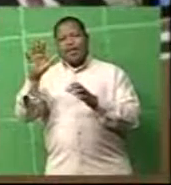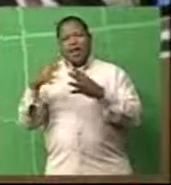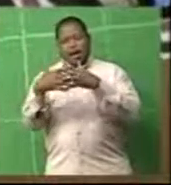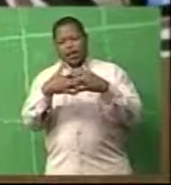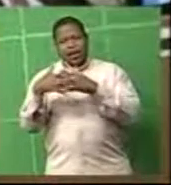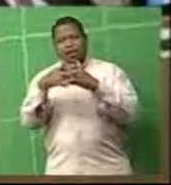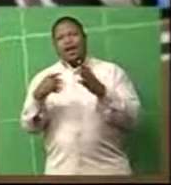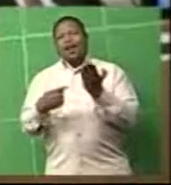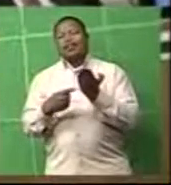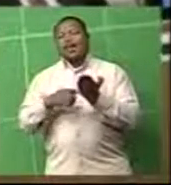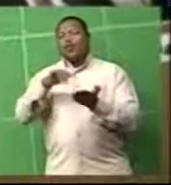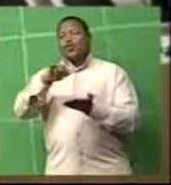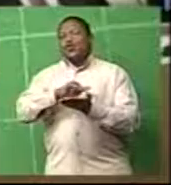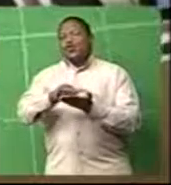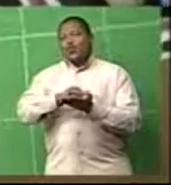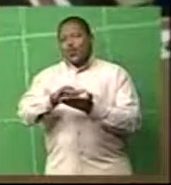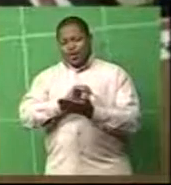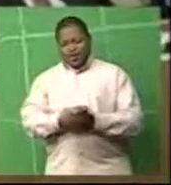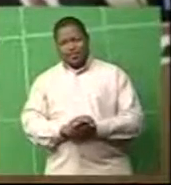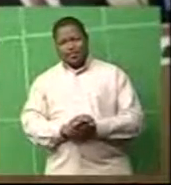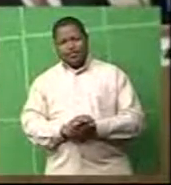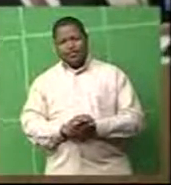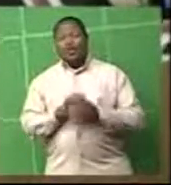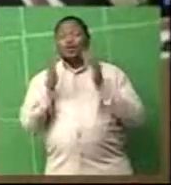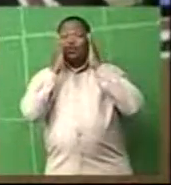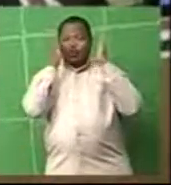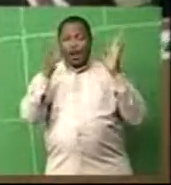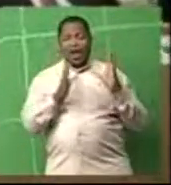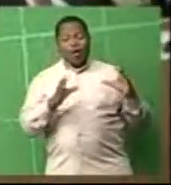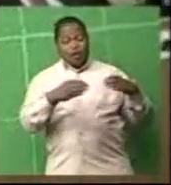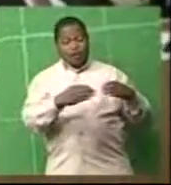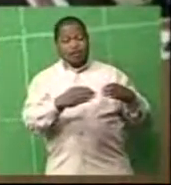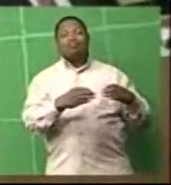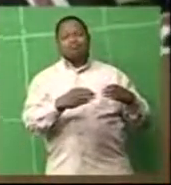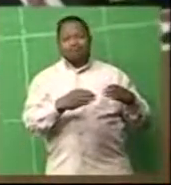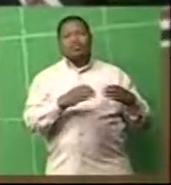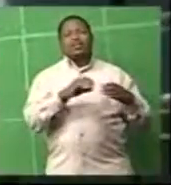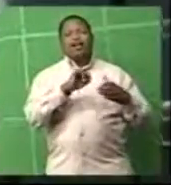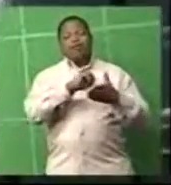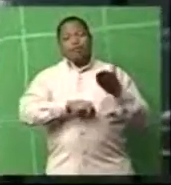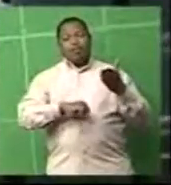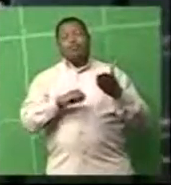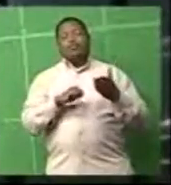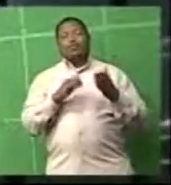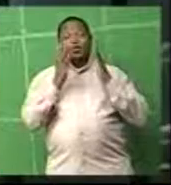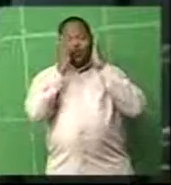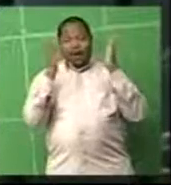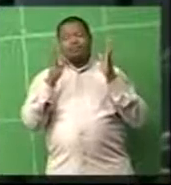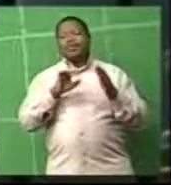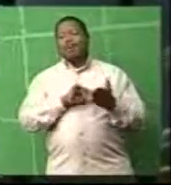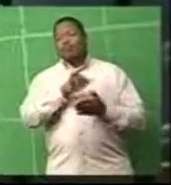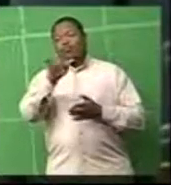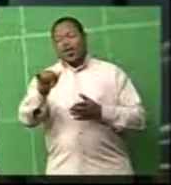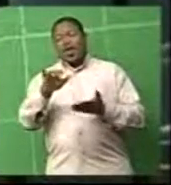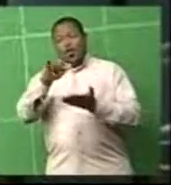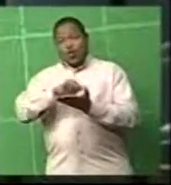seswati nilkishos lose mshlaba ingwenyama mshlati we start room Kuto mei la liwe mshlanganwe niwe ketsa lkwane le HIV ya mshlaba ni Libe